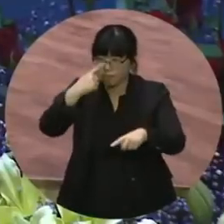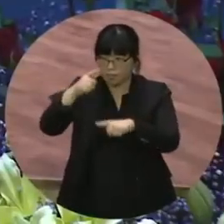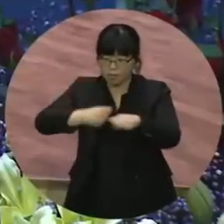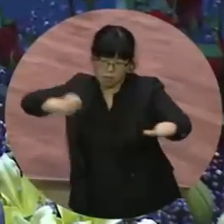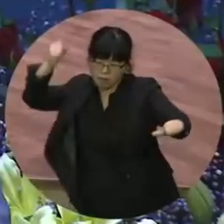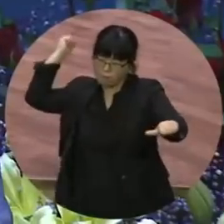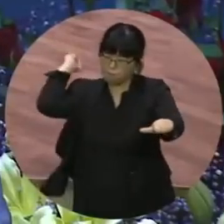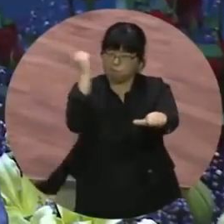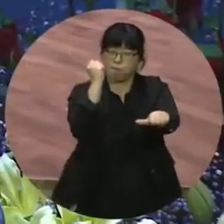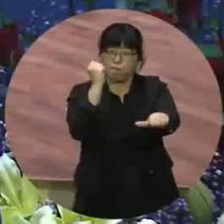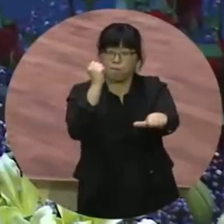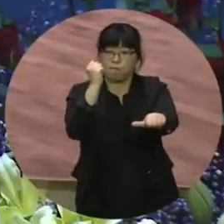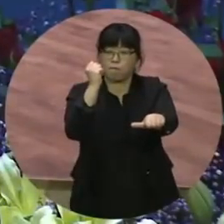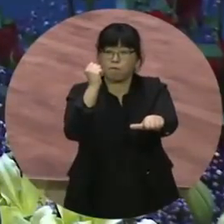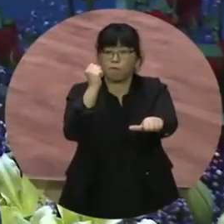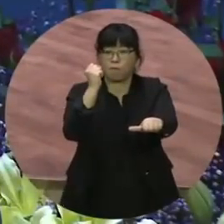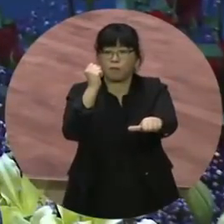적시로.